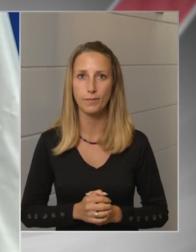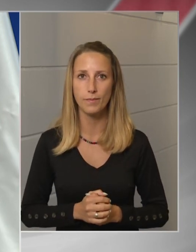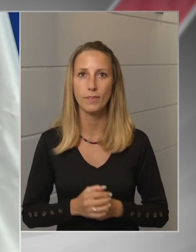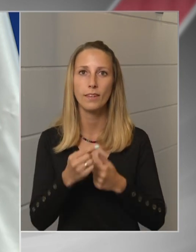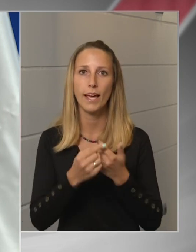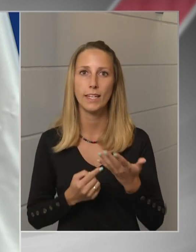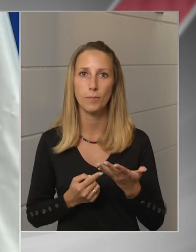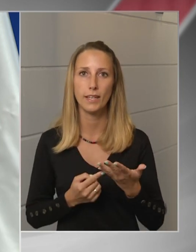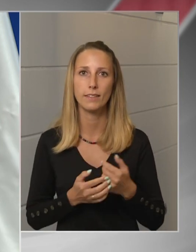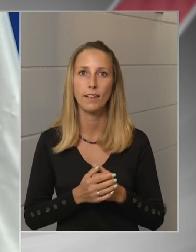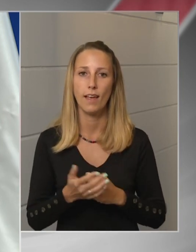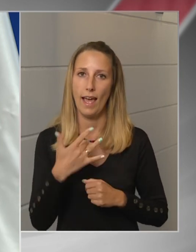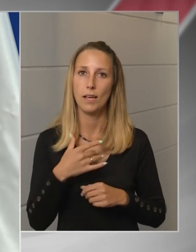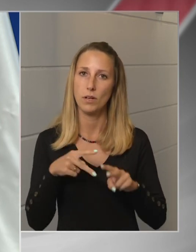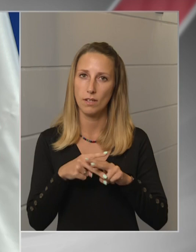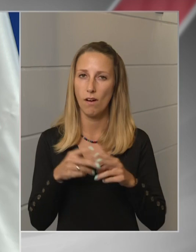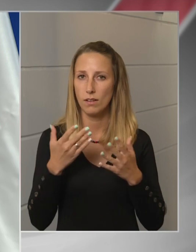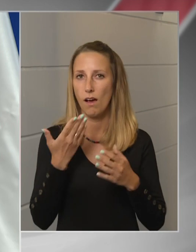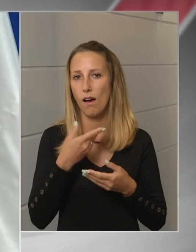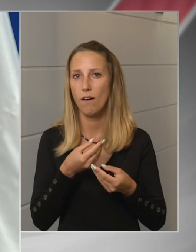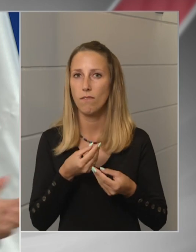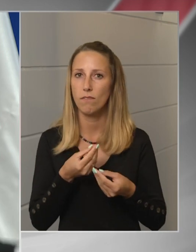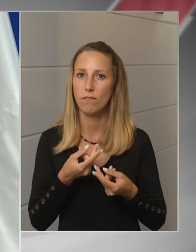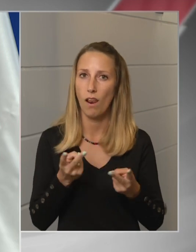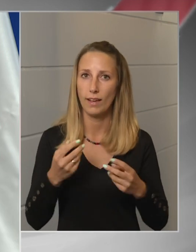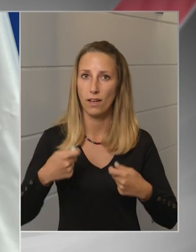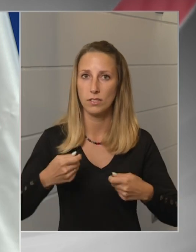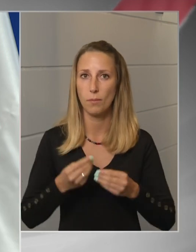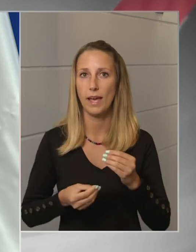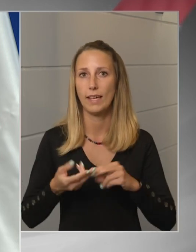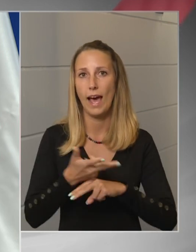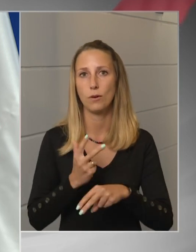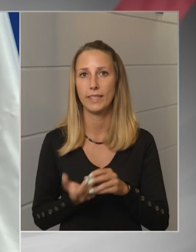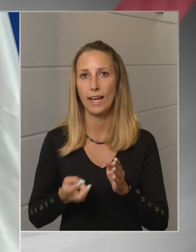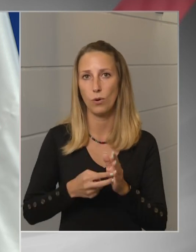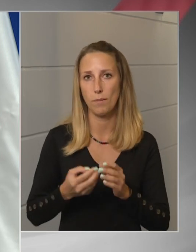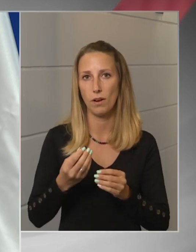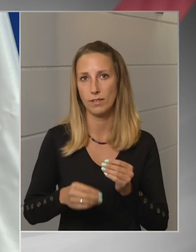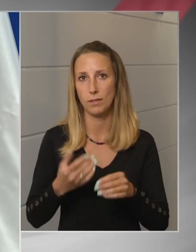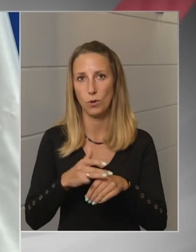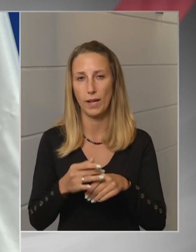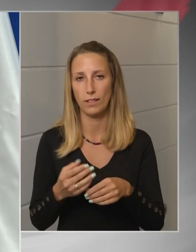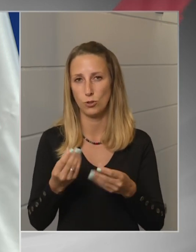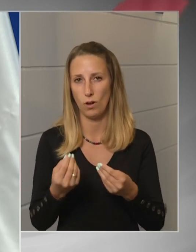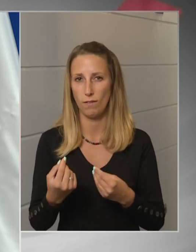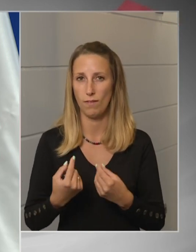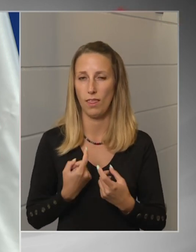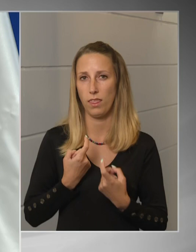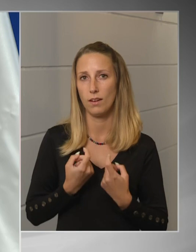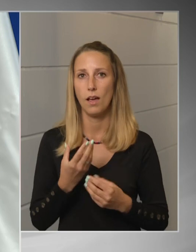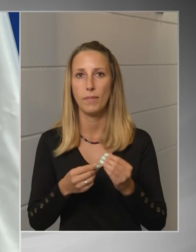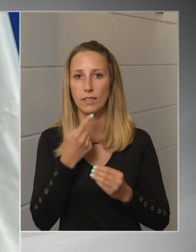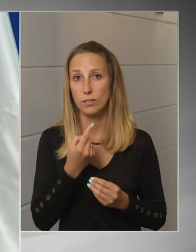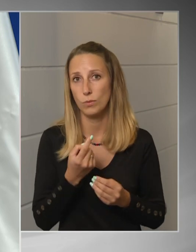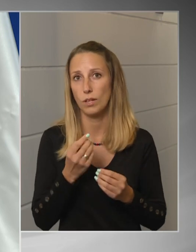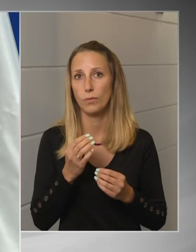hogy egyébként engem az zavarna, hogyha valaki gazdag, mert három héttel korábban azért próbáltak meg sokan belém kötni, mert azt mondtam, hogy az a jó, hogyha